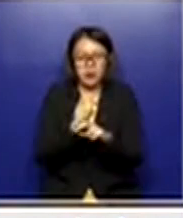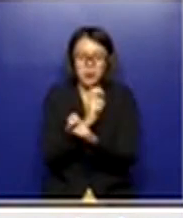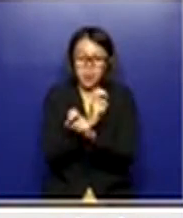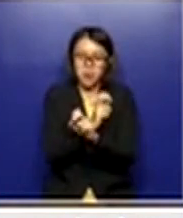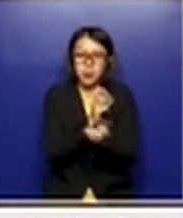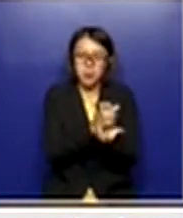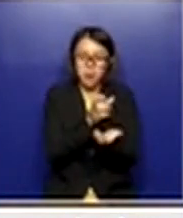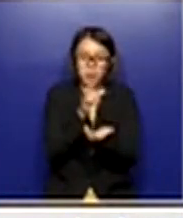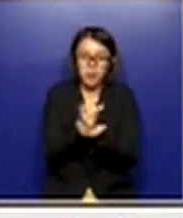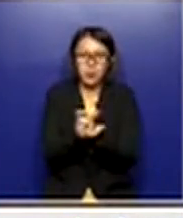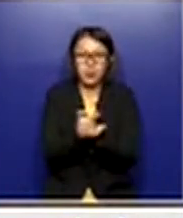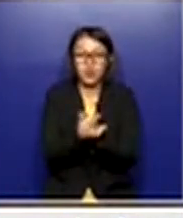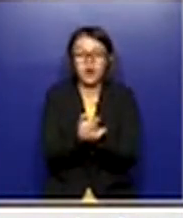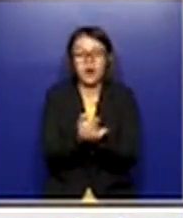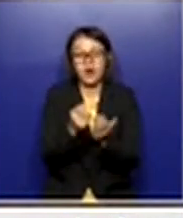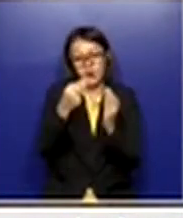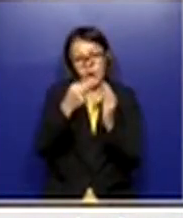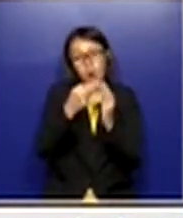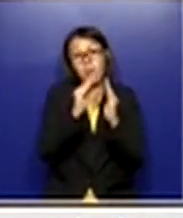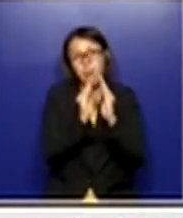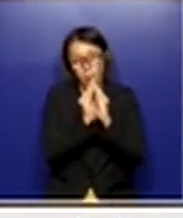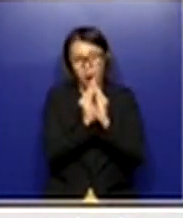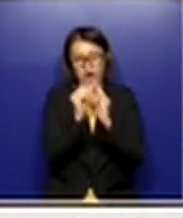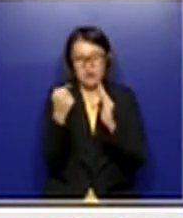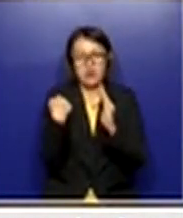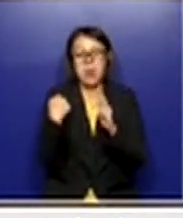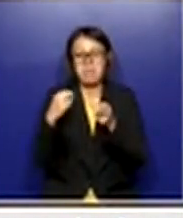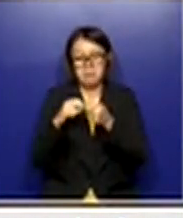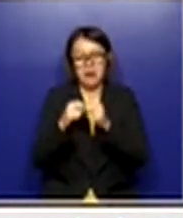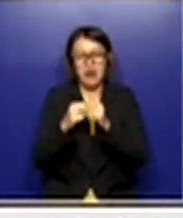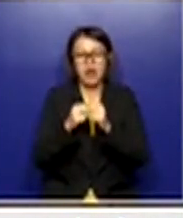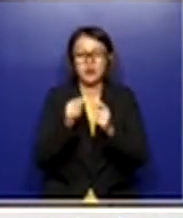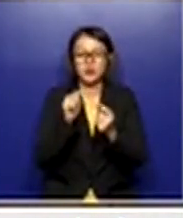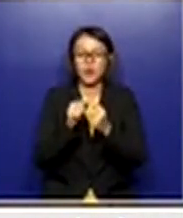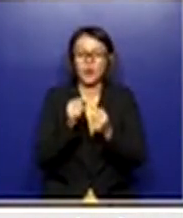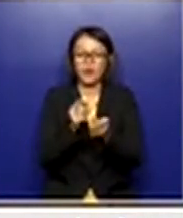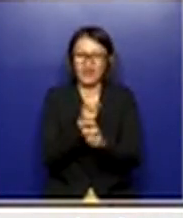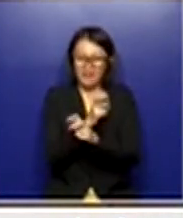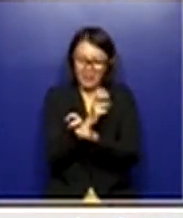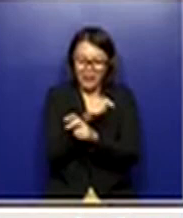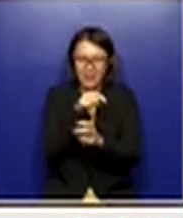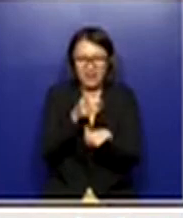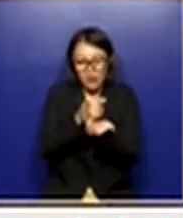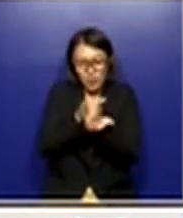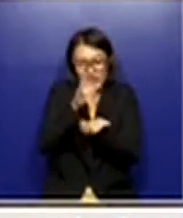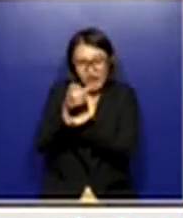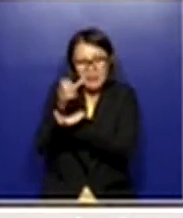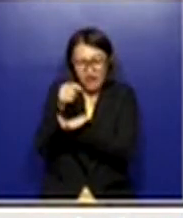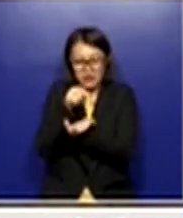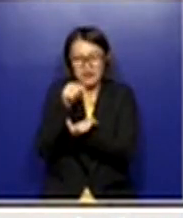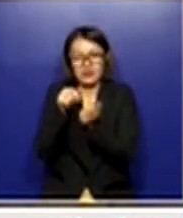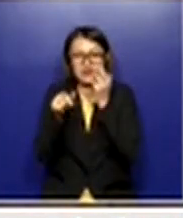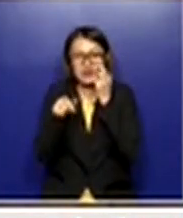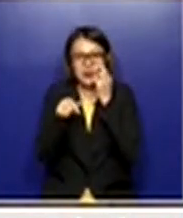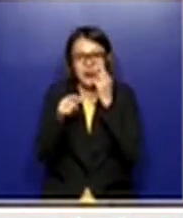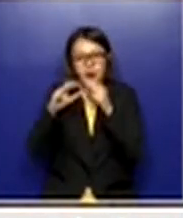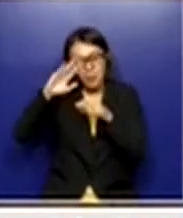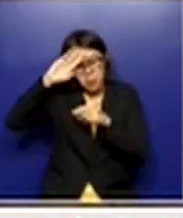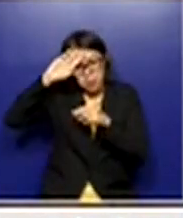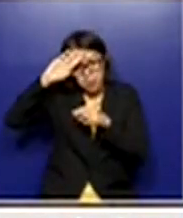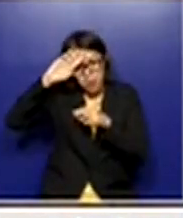ะอย่างเช่นจังหวัดหนองบัวลำพูซึ่งเคยมีปัญหาเรื่องนี้อย่างมากเนี่ยผลขณะนี้ก็คือจำนวนผู้ป่วย